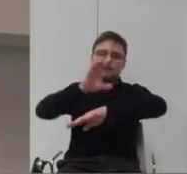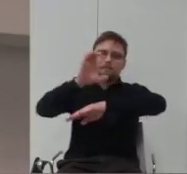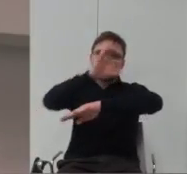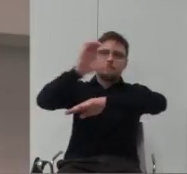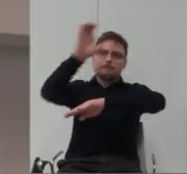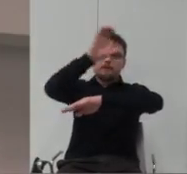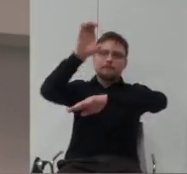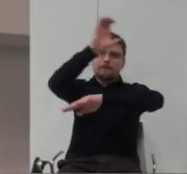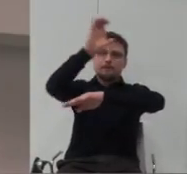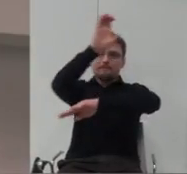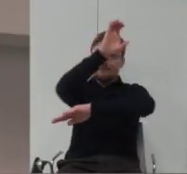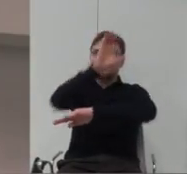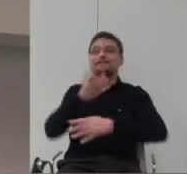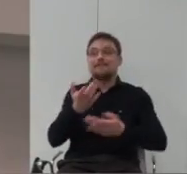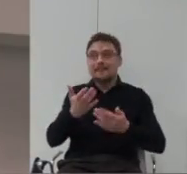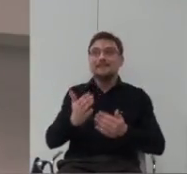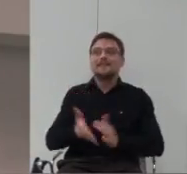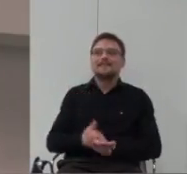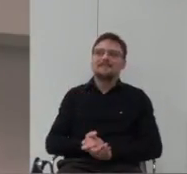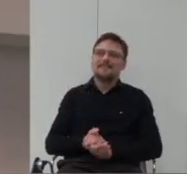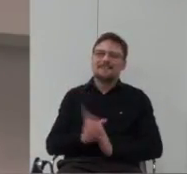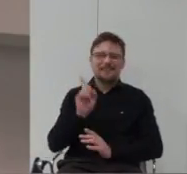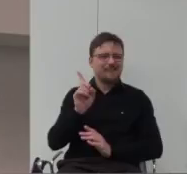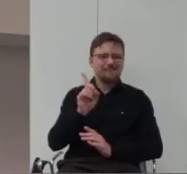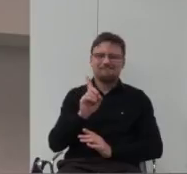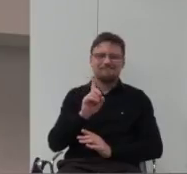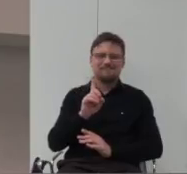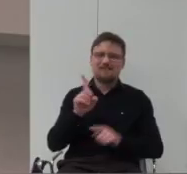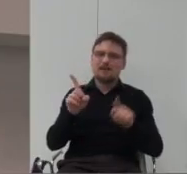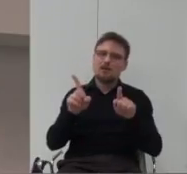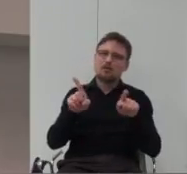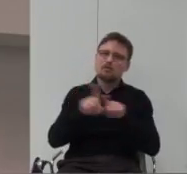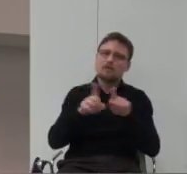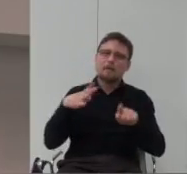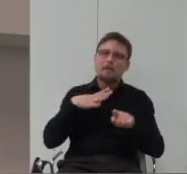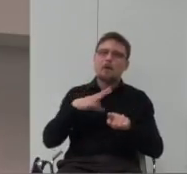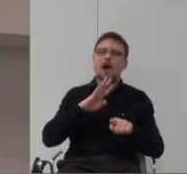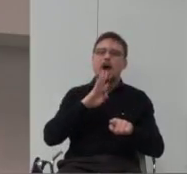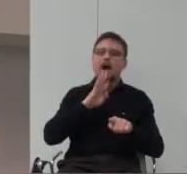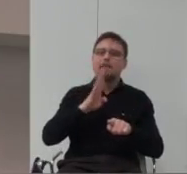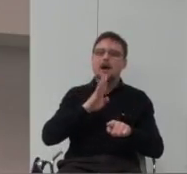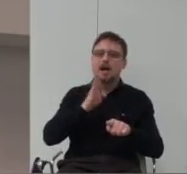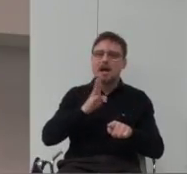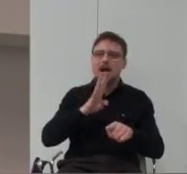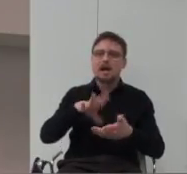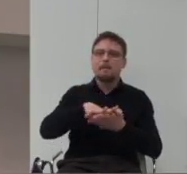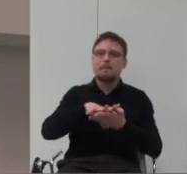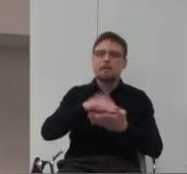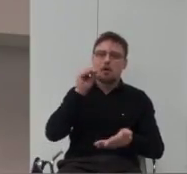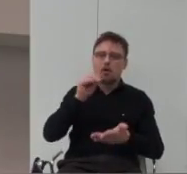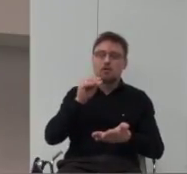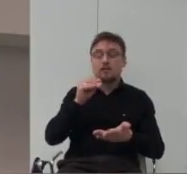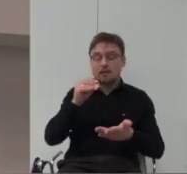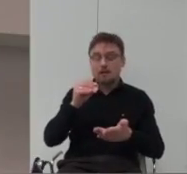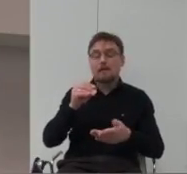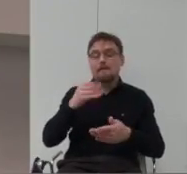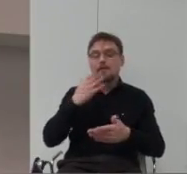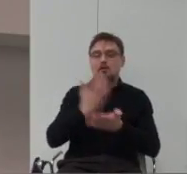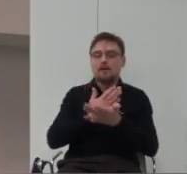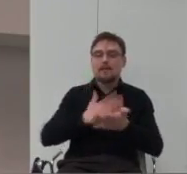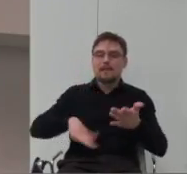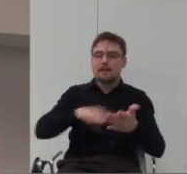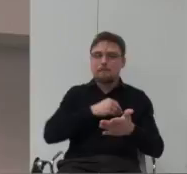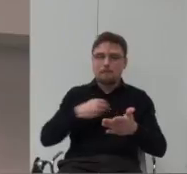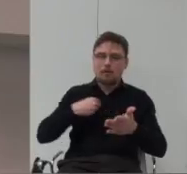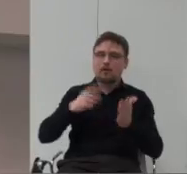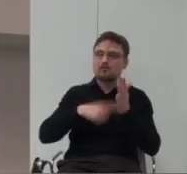budynki na sobie po to, żeby uzyskać większą intensywność zabudowy, ale też ten amerykański model,